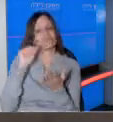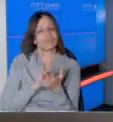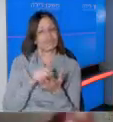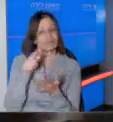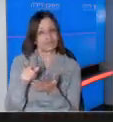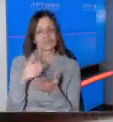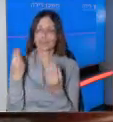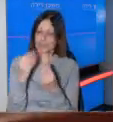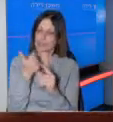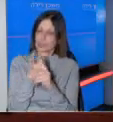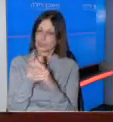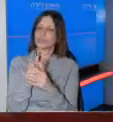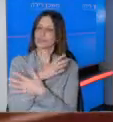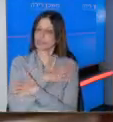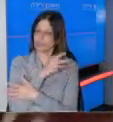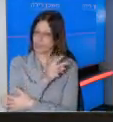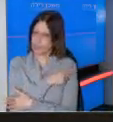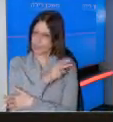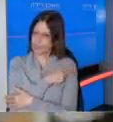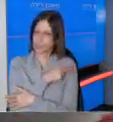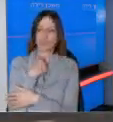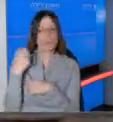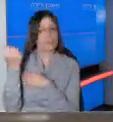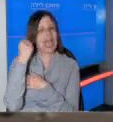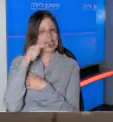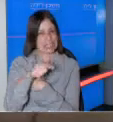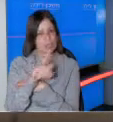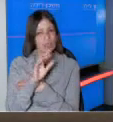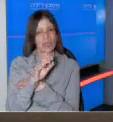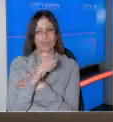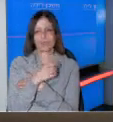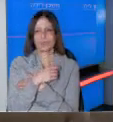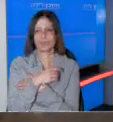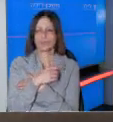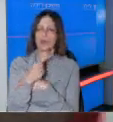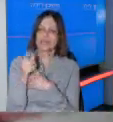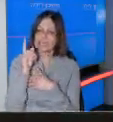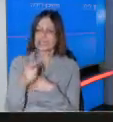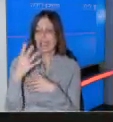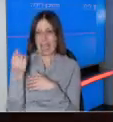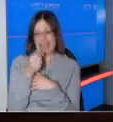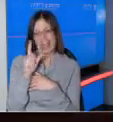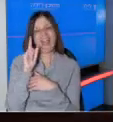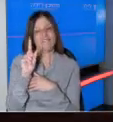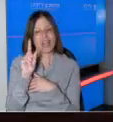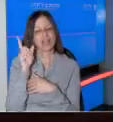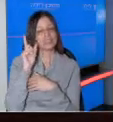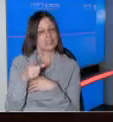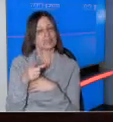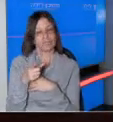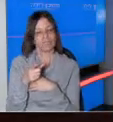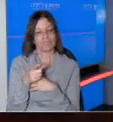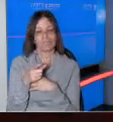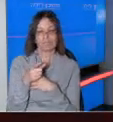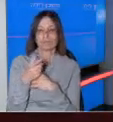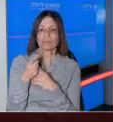נשים, נגיד, אנחנו אוהבים את המשטרה, אנחנו מחזקים אותה. אנחנו לא שופכים את הטיפול לפי המים. צריכים לקחת את זה, אבל... באיזשהו מקום.